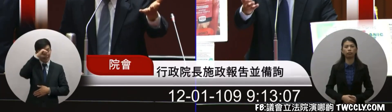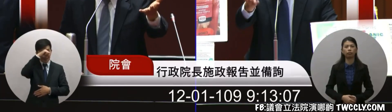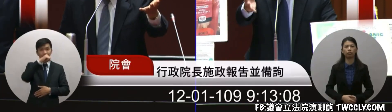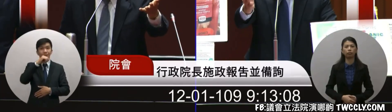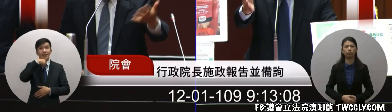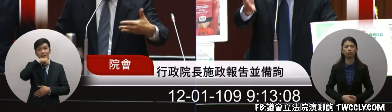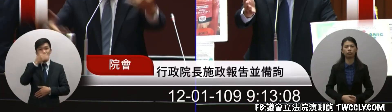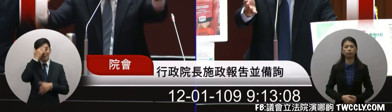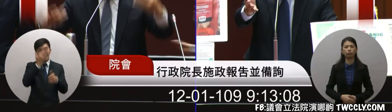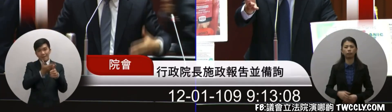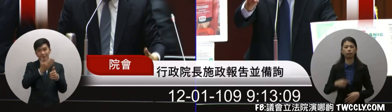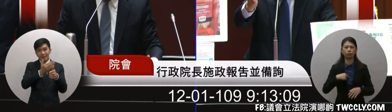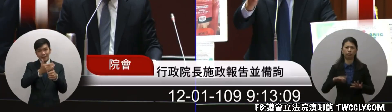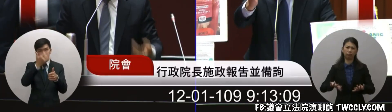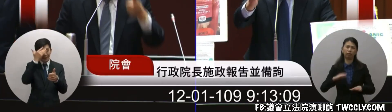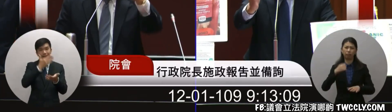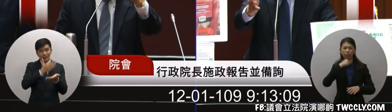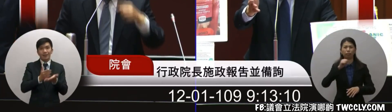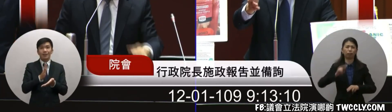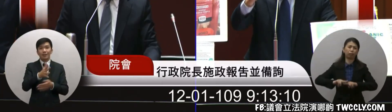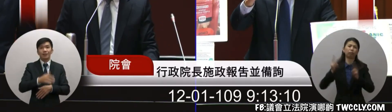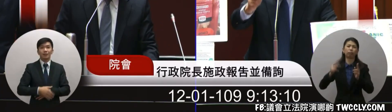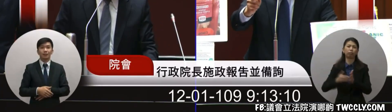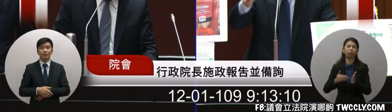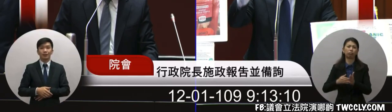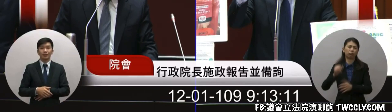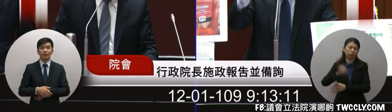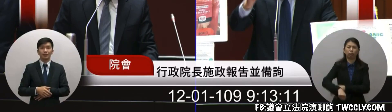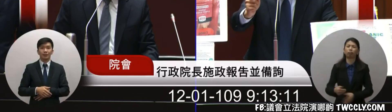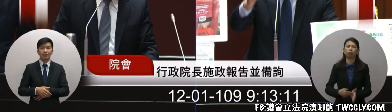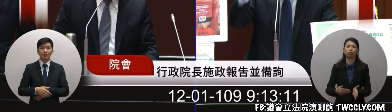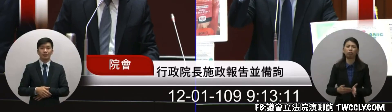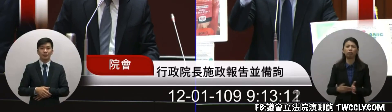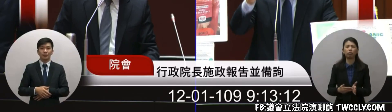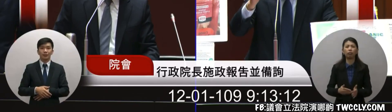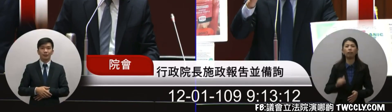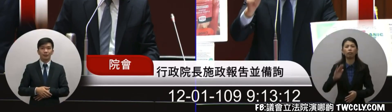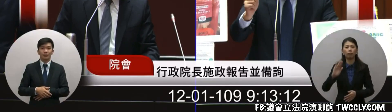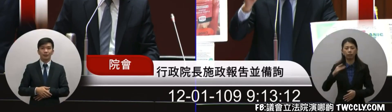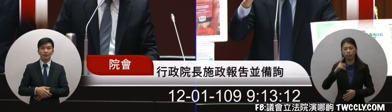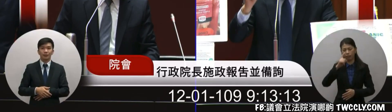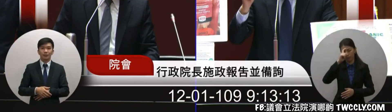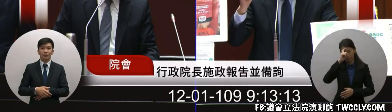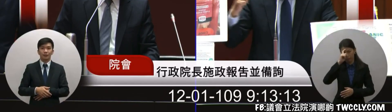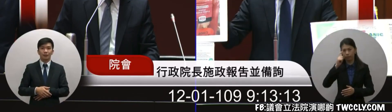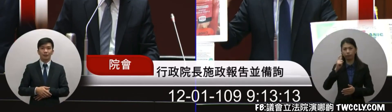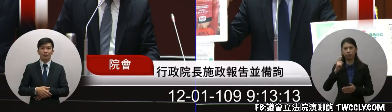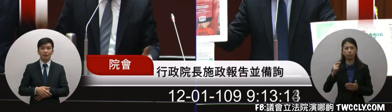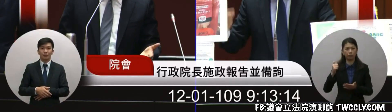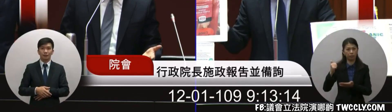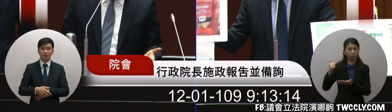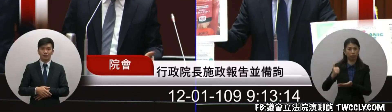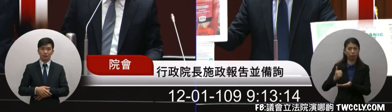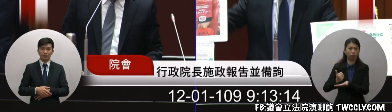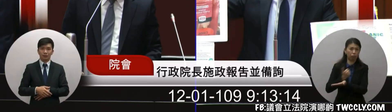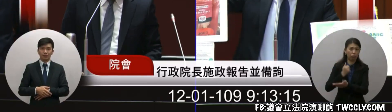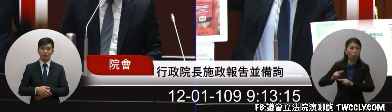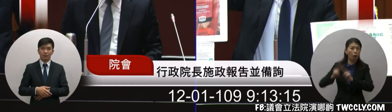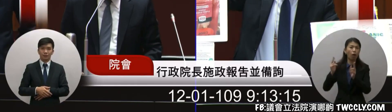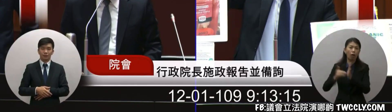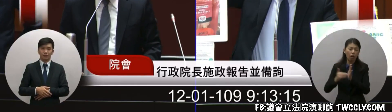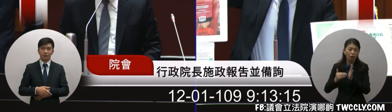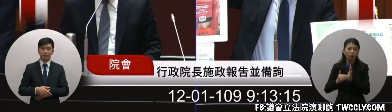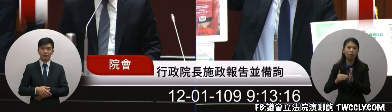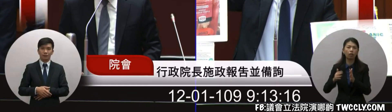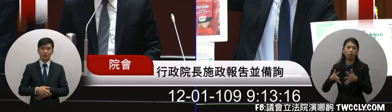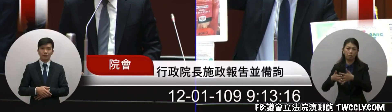障碍？ 我们现在已经接受了嘛？我们现在接受，只是说我们让它变得更。既然我们大家疑虑这么多，美国